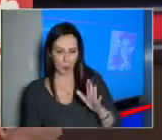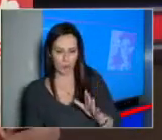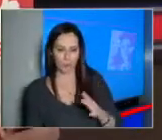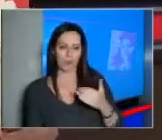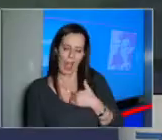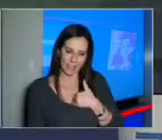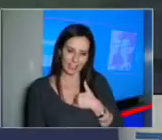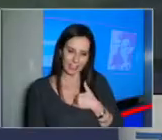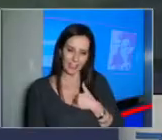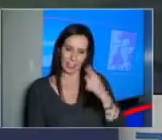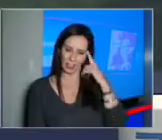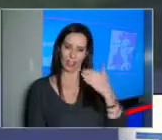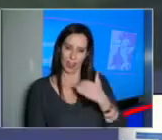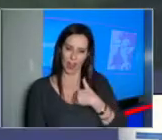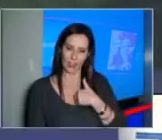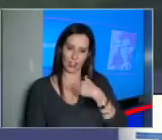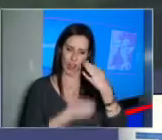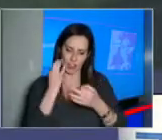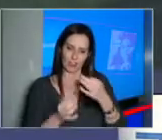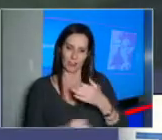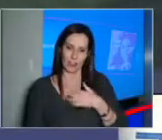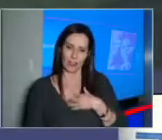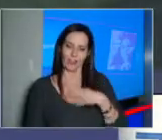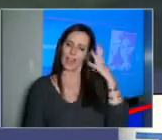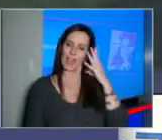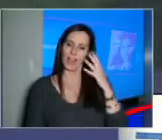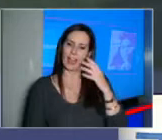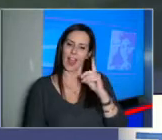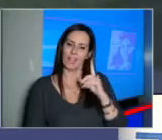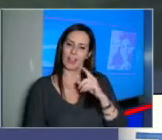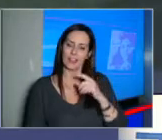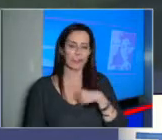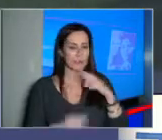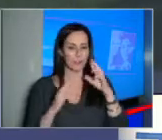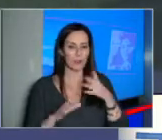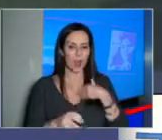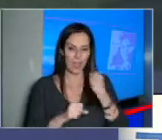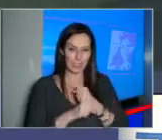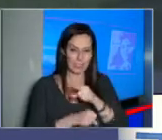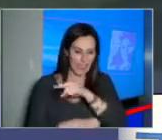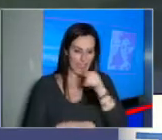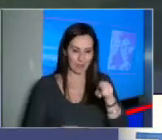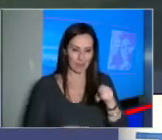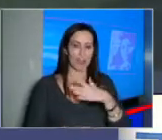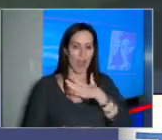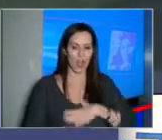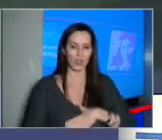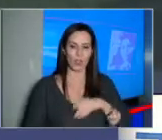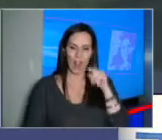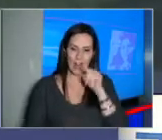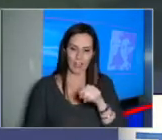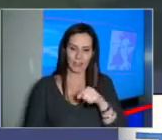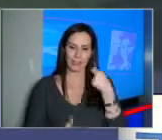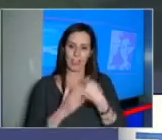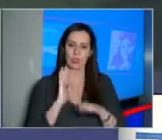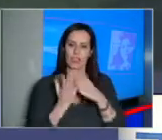אני ידעתי שאני אשאל את השאלות, ואני אהנה לשאול את השאלות, אבל אני מקווה שמה שעשיתי לכם, זה את הרצון ללכת